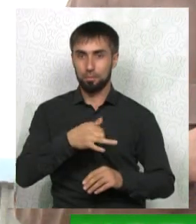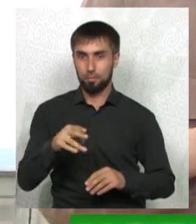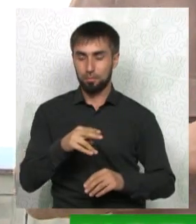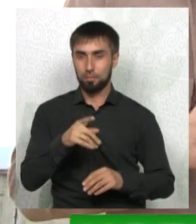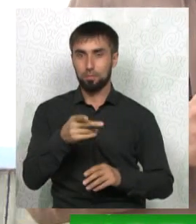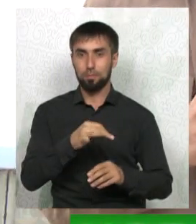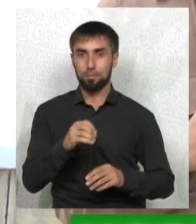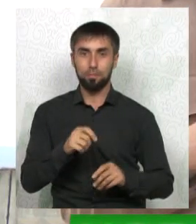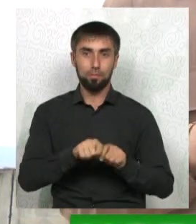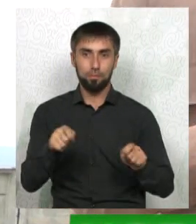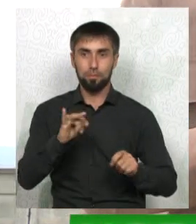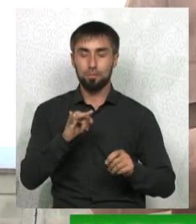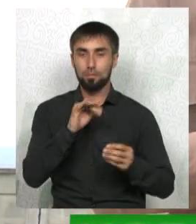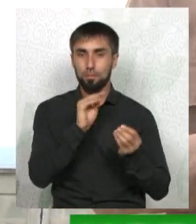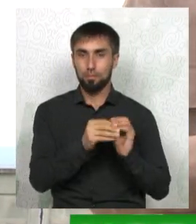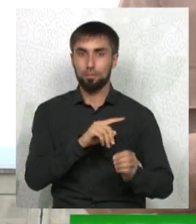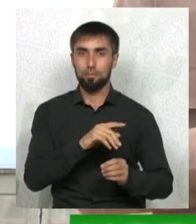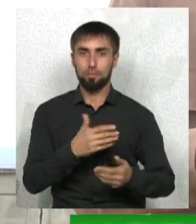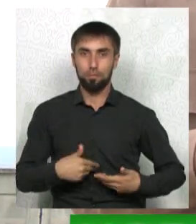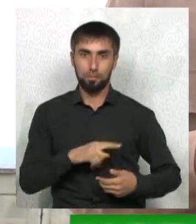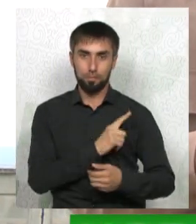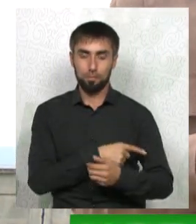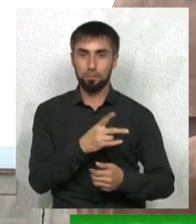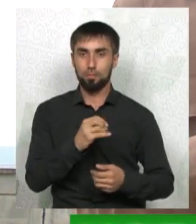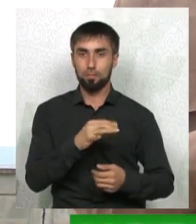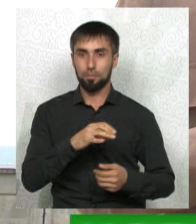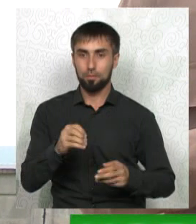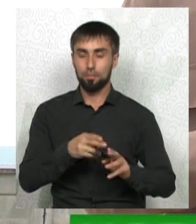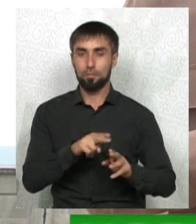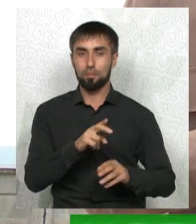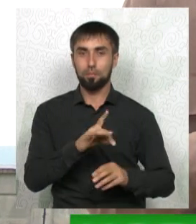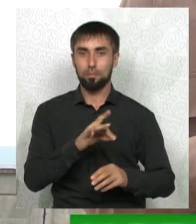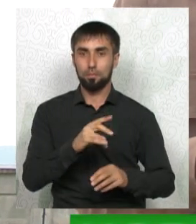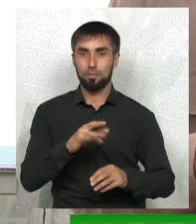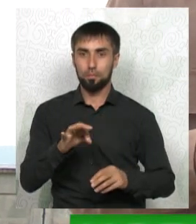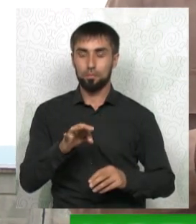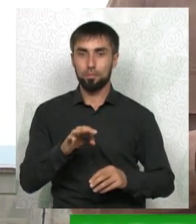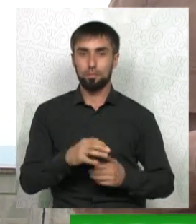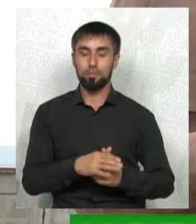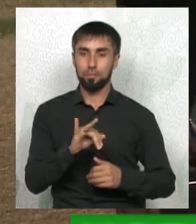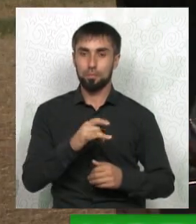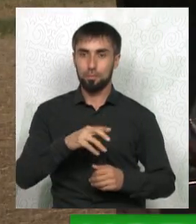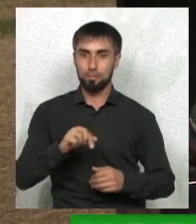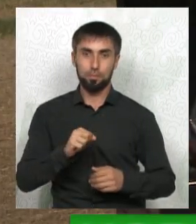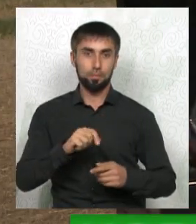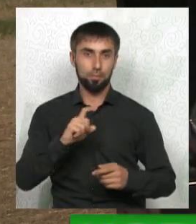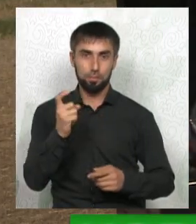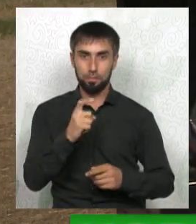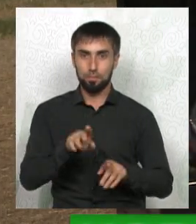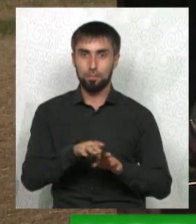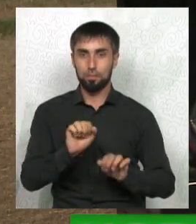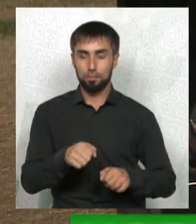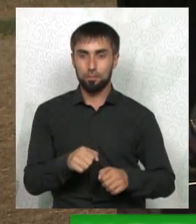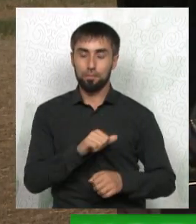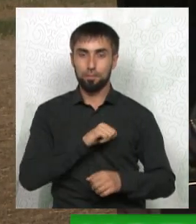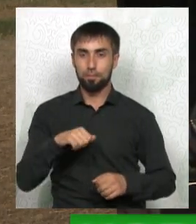для поражения открытой и укрытой живой силы, небронированной техники и бронетранспортеров. Возможно, также стрельба химическими снарядами.